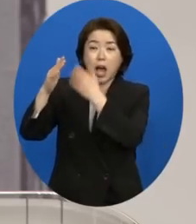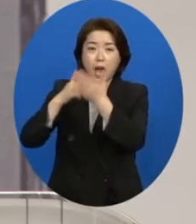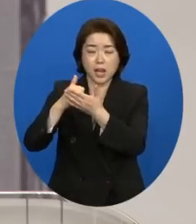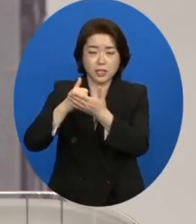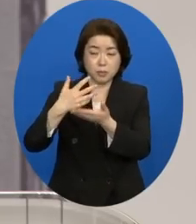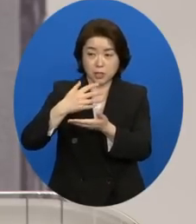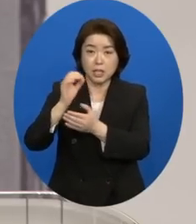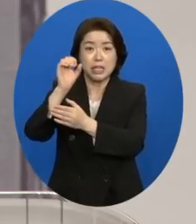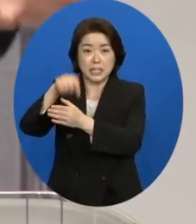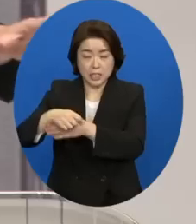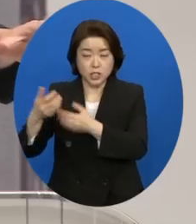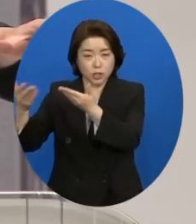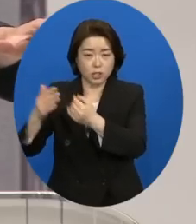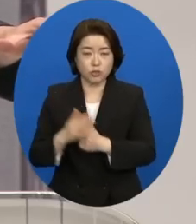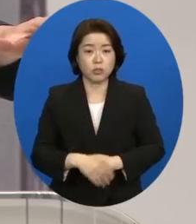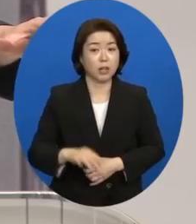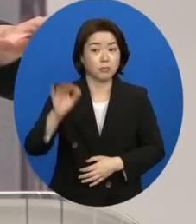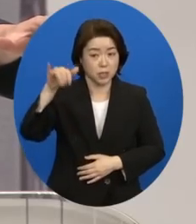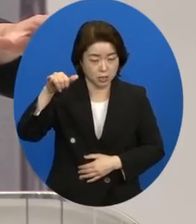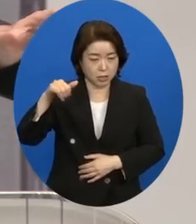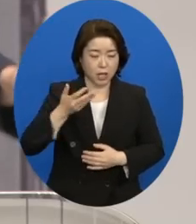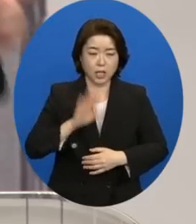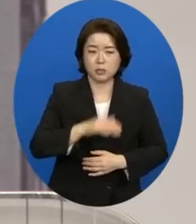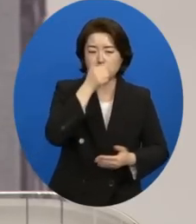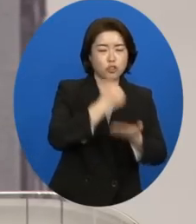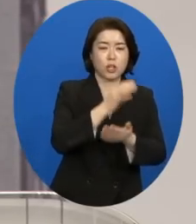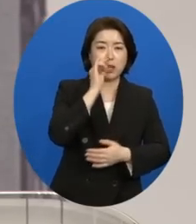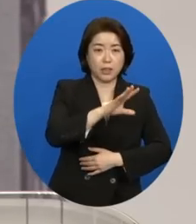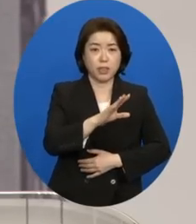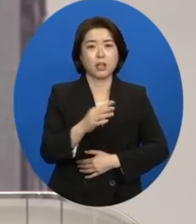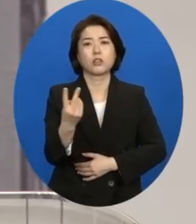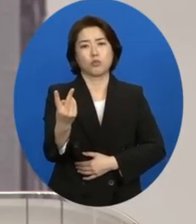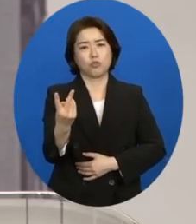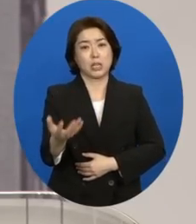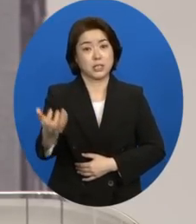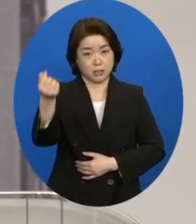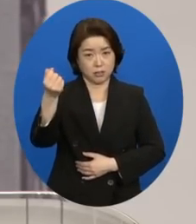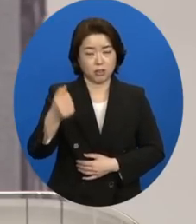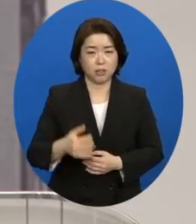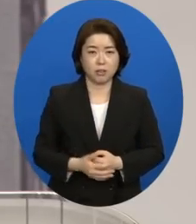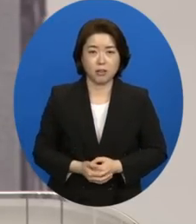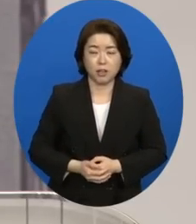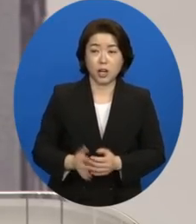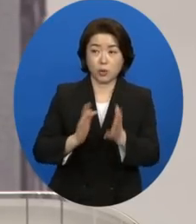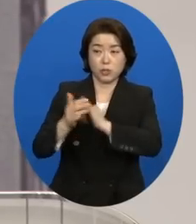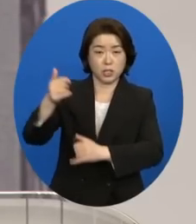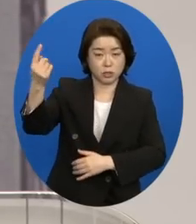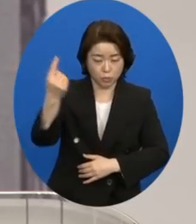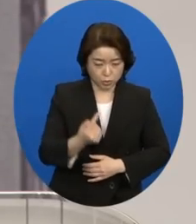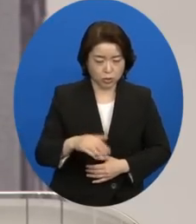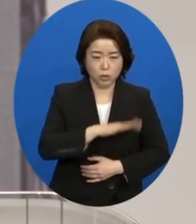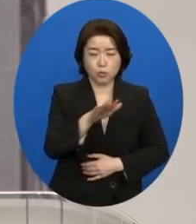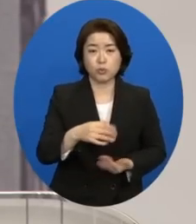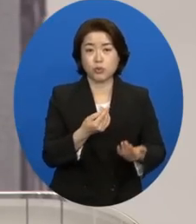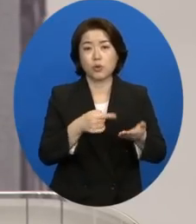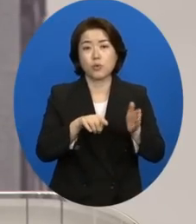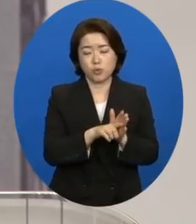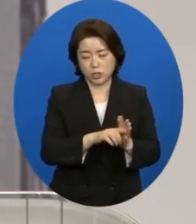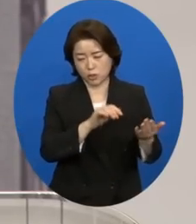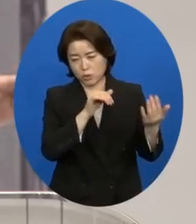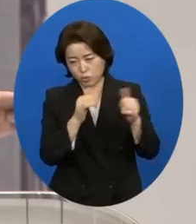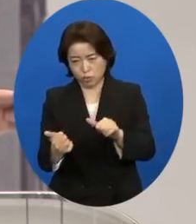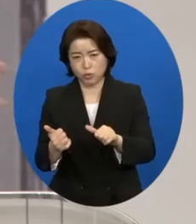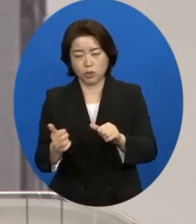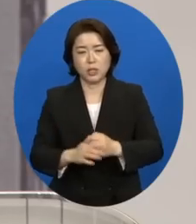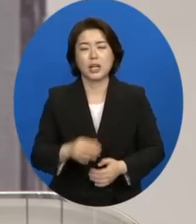예수 동시에 죄는 안 된다는 거거든요 그래서 그분이 오셔서 우리를 위해 죽으신 것은 죄에 대해서는